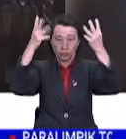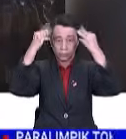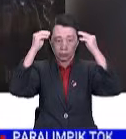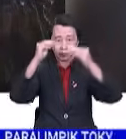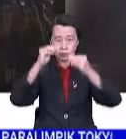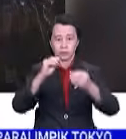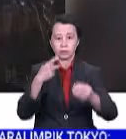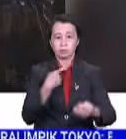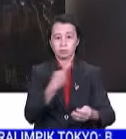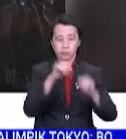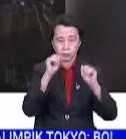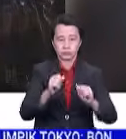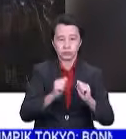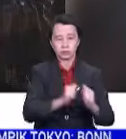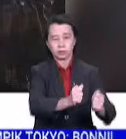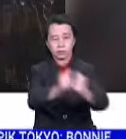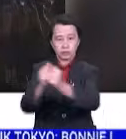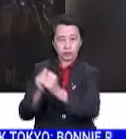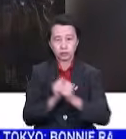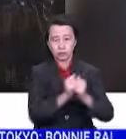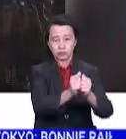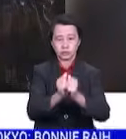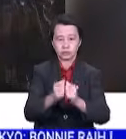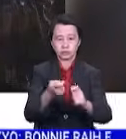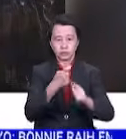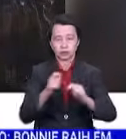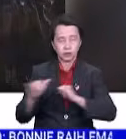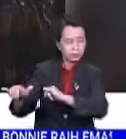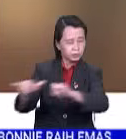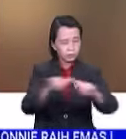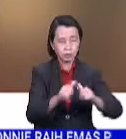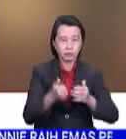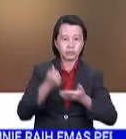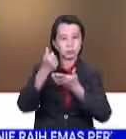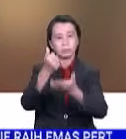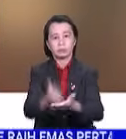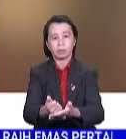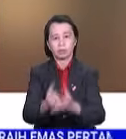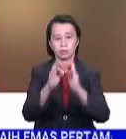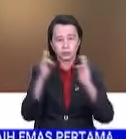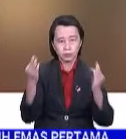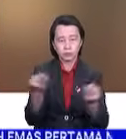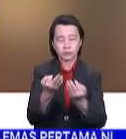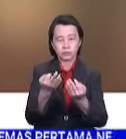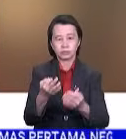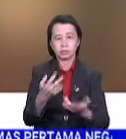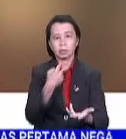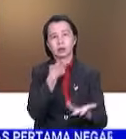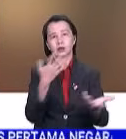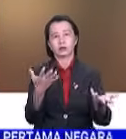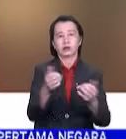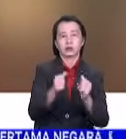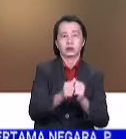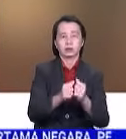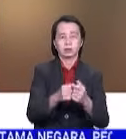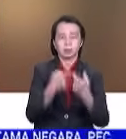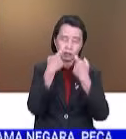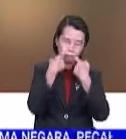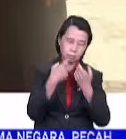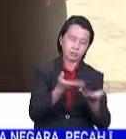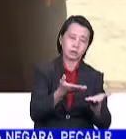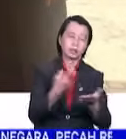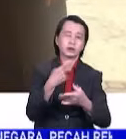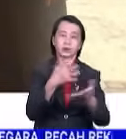supaya kita dapat bersama-sama semua peringkat dapat bisa semua membantu jika ada keluarga kita terjejas dengan meletakkan sedih ini